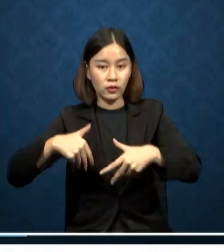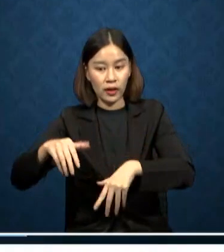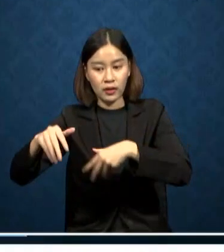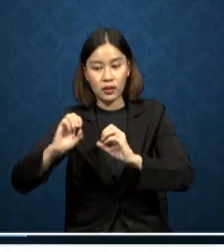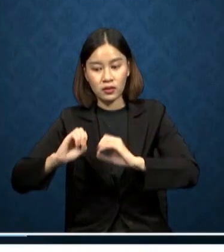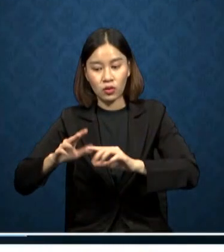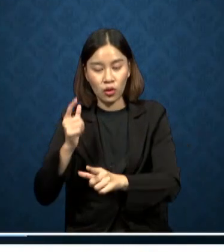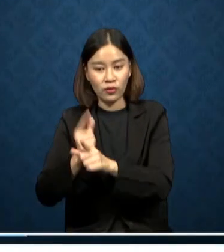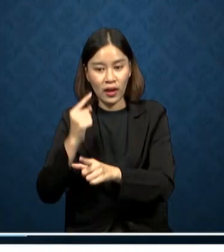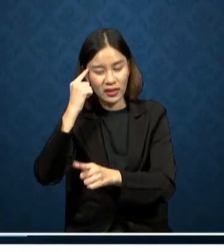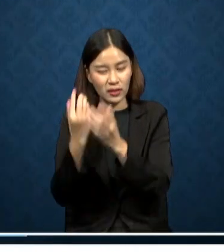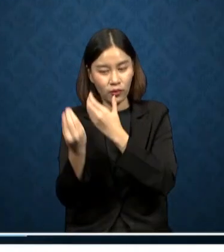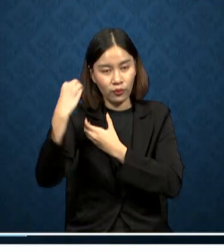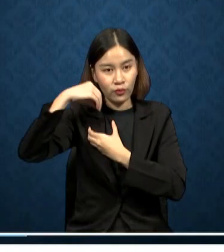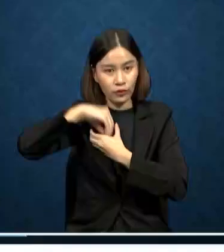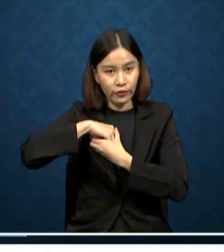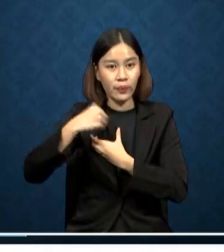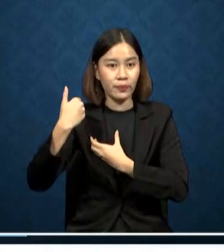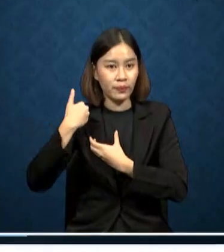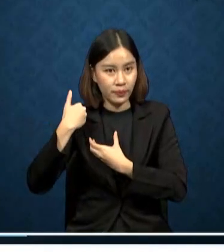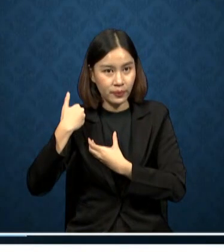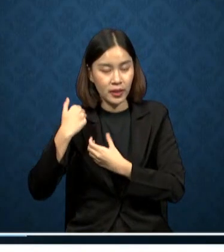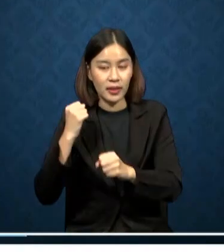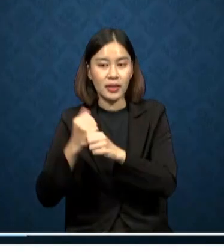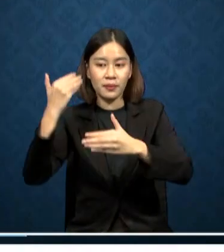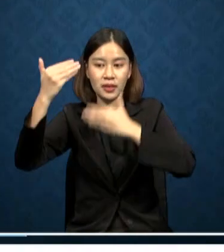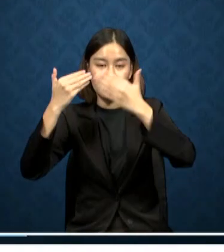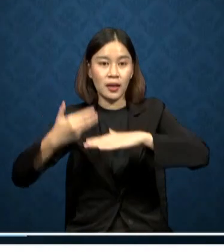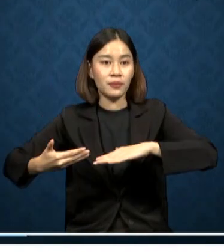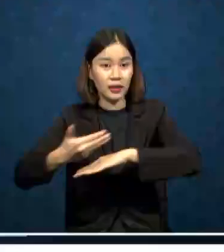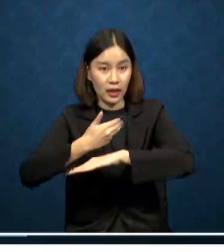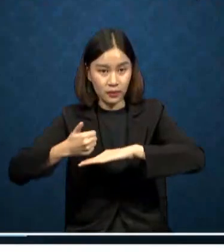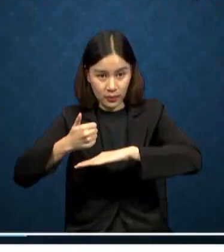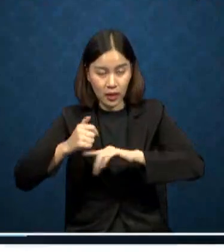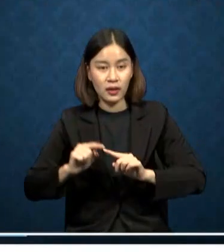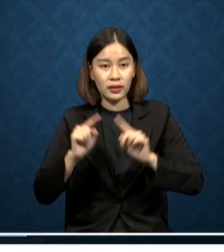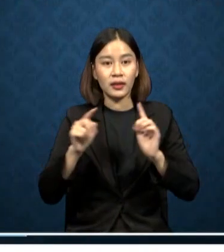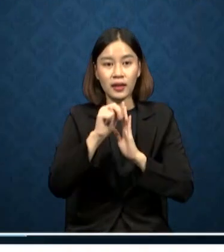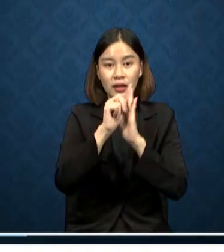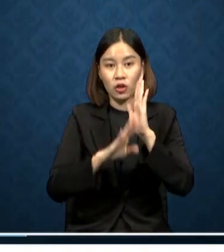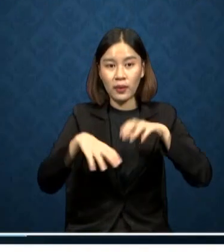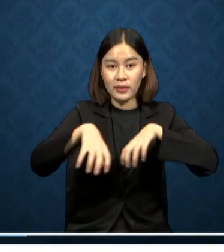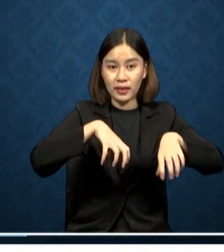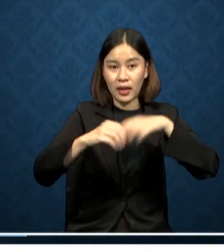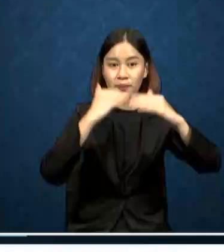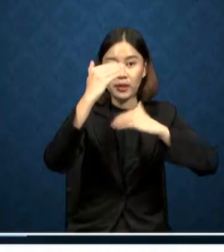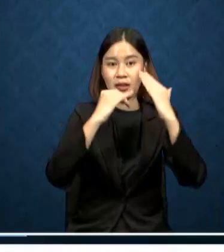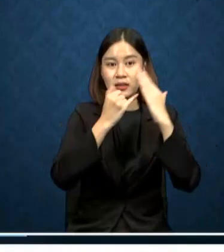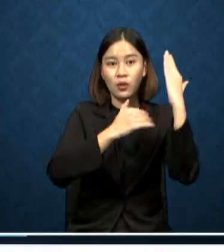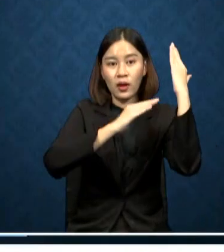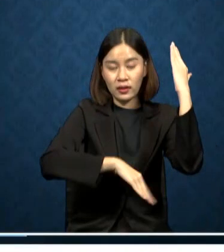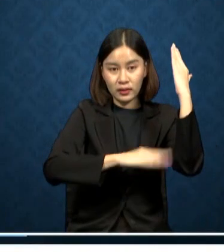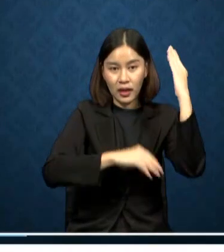ะ ปุภากอดมการการเคื่ไ้จัดกิจกรมการเมือง แต่น่โยบายกประเดทหาร แลพันหจวชีพักต้าย